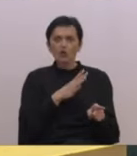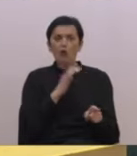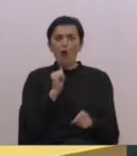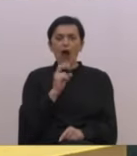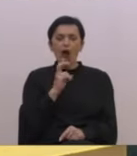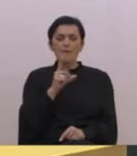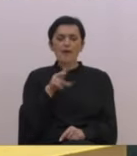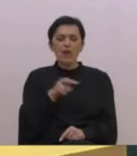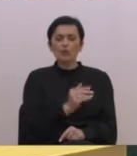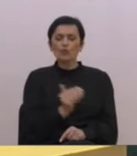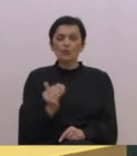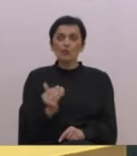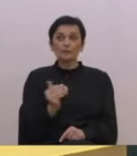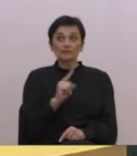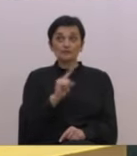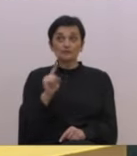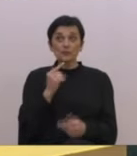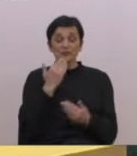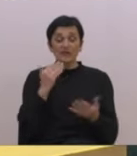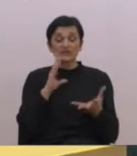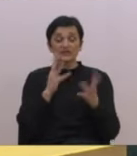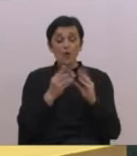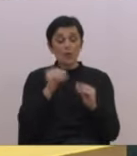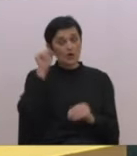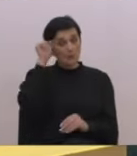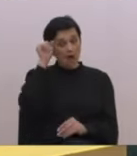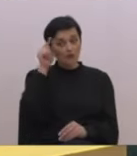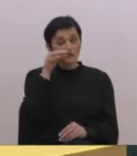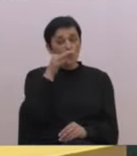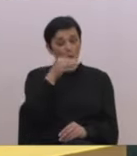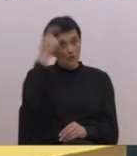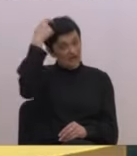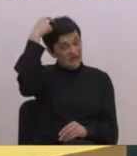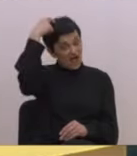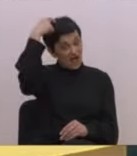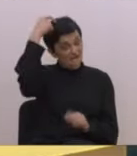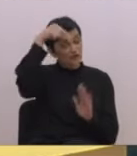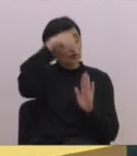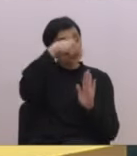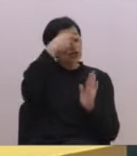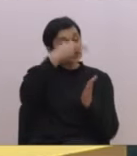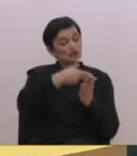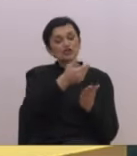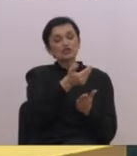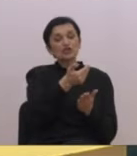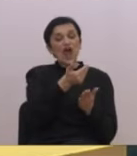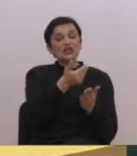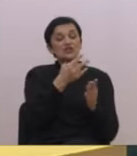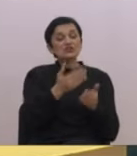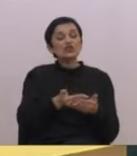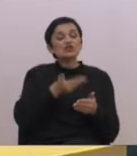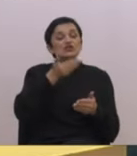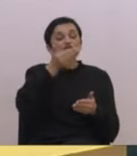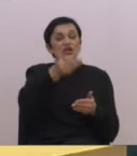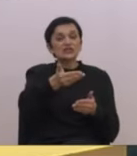აბელის, მაგრამ საბოლოო ჯამში ღმერთი მას ეუბნებოდა, რომ შენს თავში ჩაიხედეო, შენი მსხვერპს შეწირვა იქნება არ არის იმ